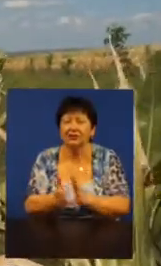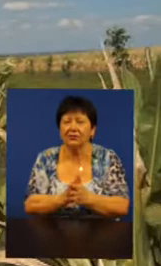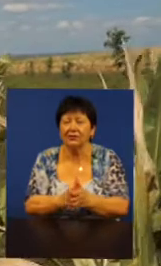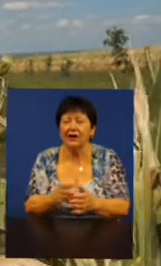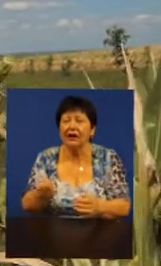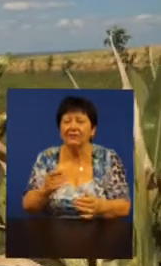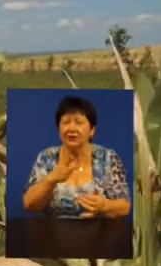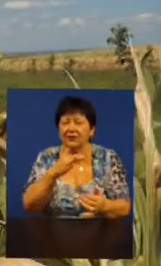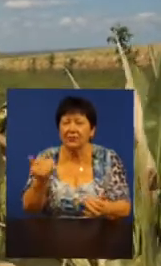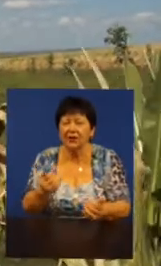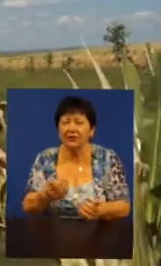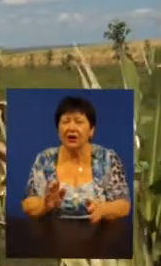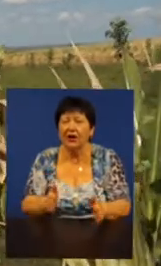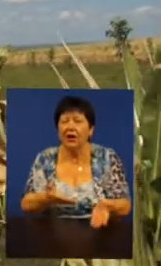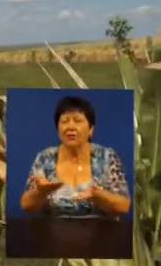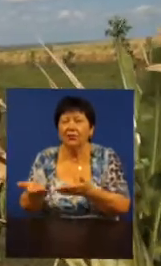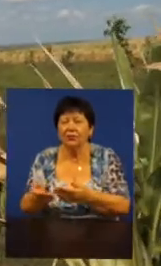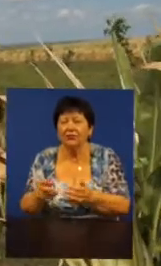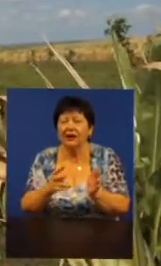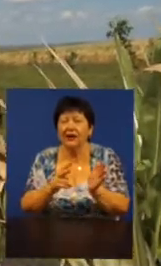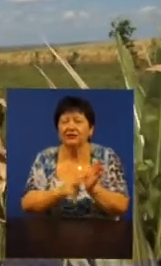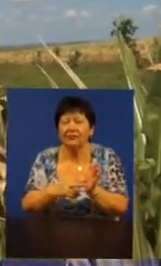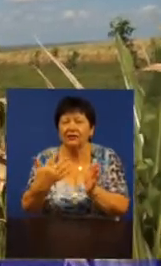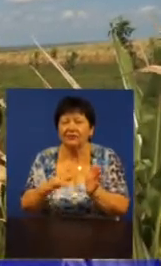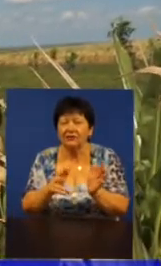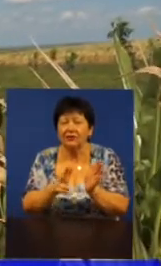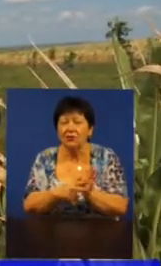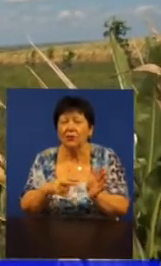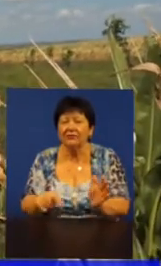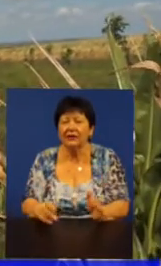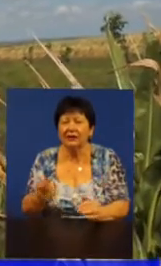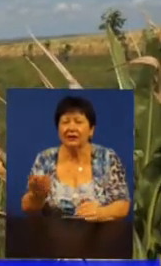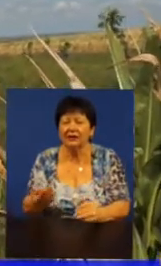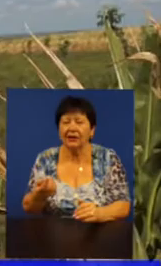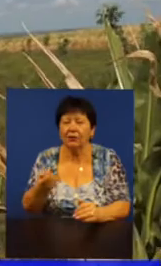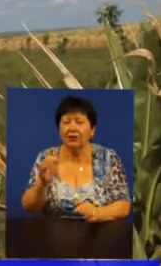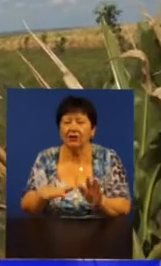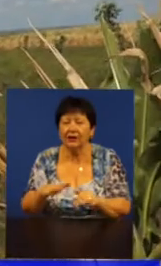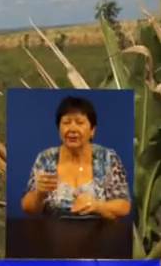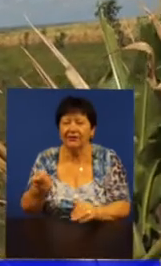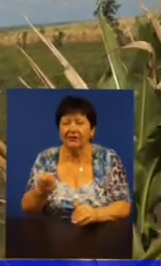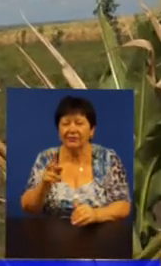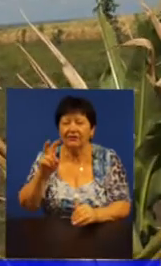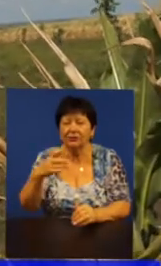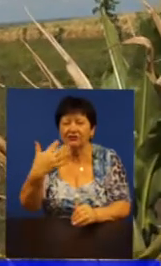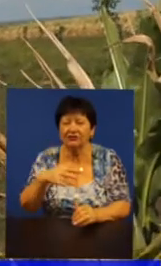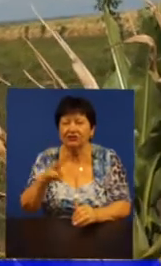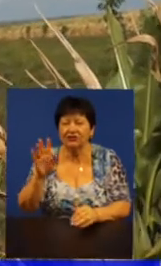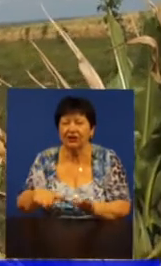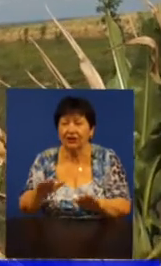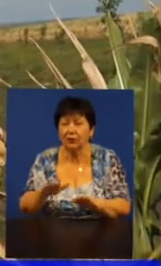propun în jurul de la 7,50-8 lei kilogramul de semințe. 250 de kg se duce